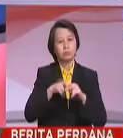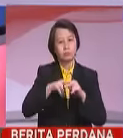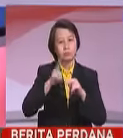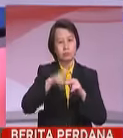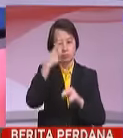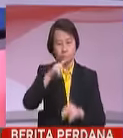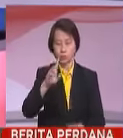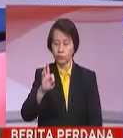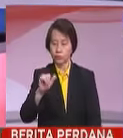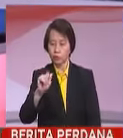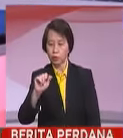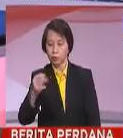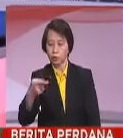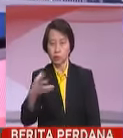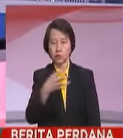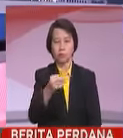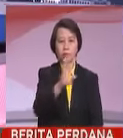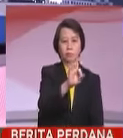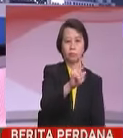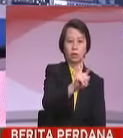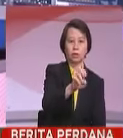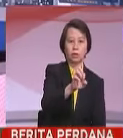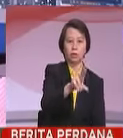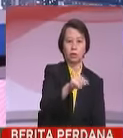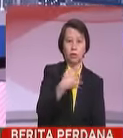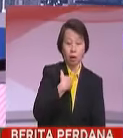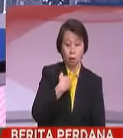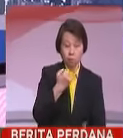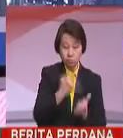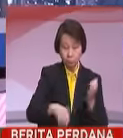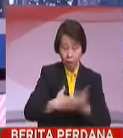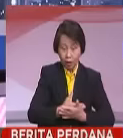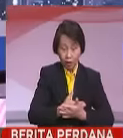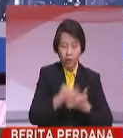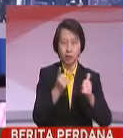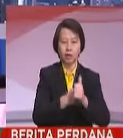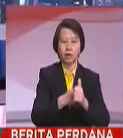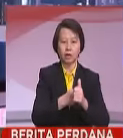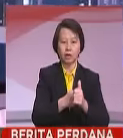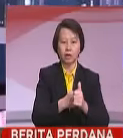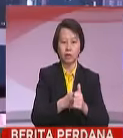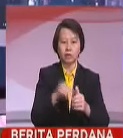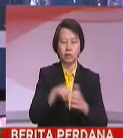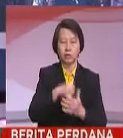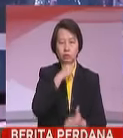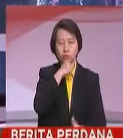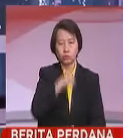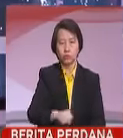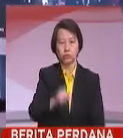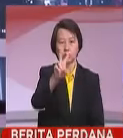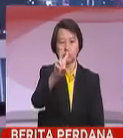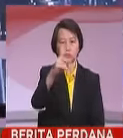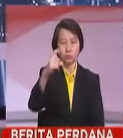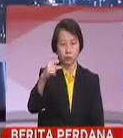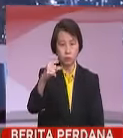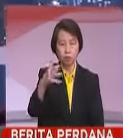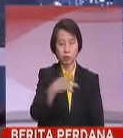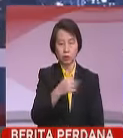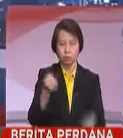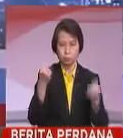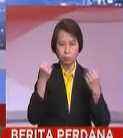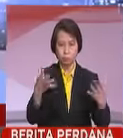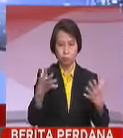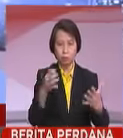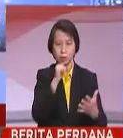buat Fatah Amin dan Fazura dengan kehadiran cahaya mata pertama, Fatimah Aisyah yang berusia hampir 2 bulan. Malah ramai